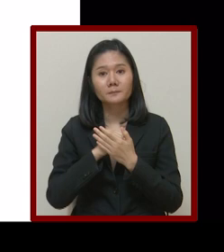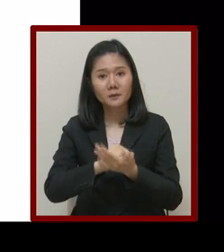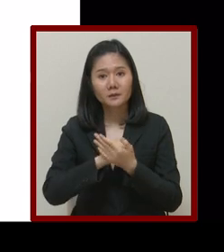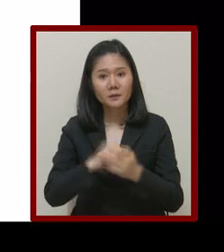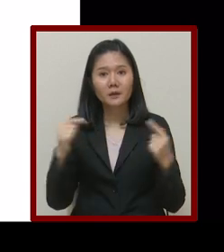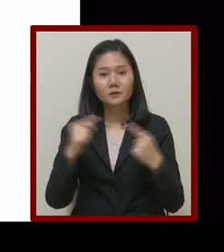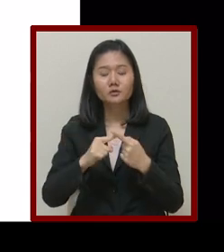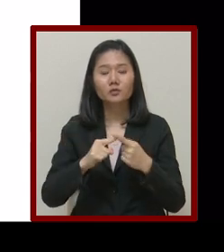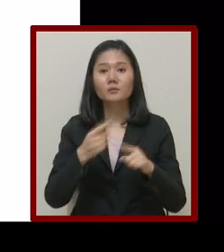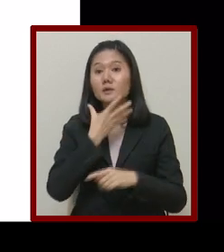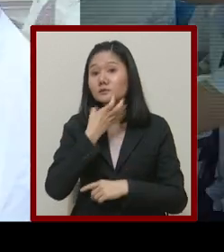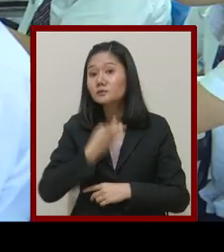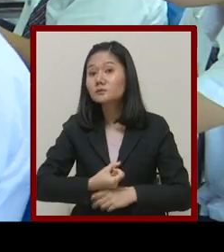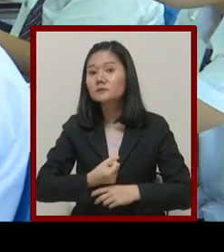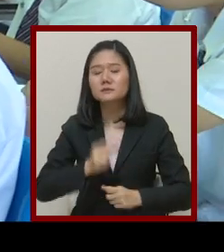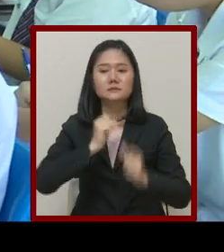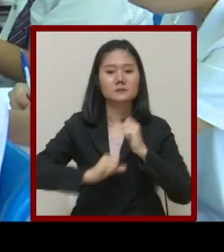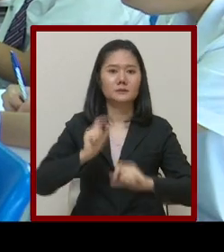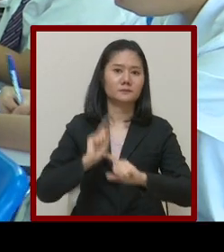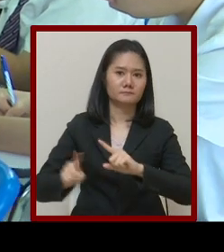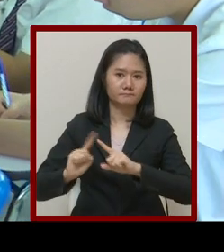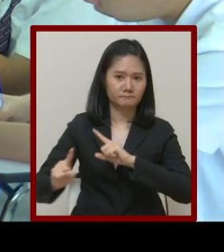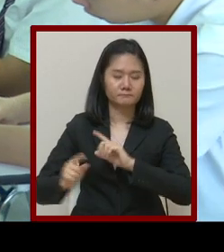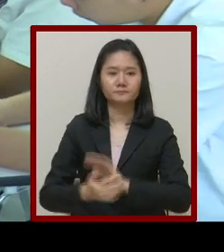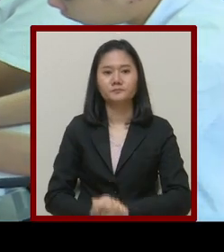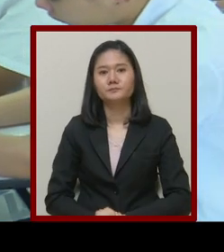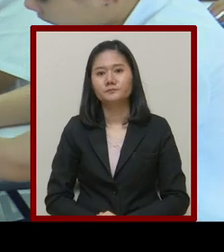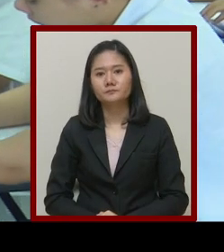แบบฤาษีดัดตนด้วยนะคะ